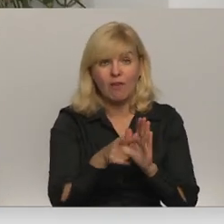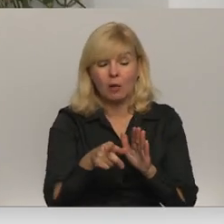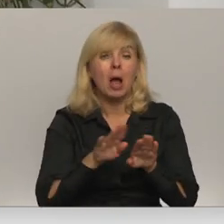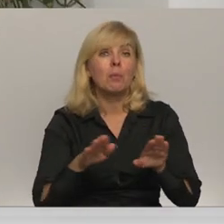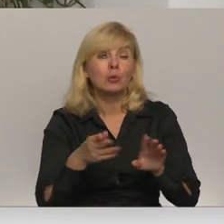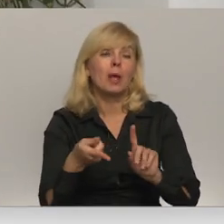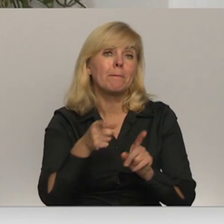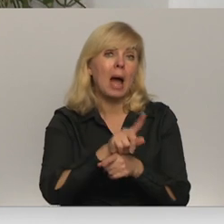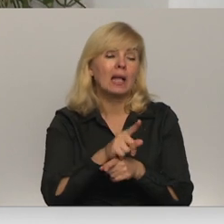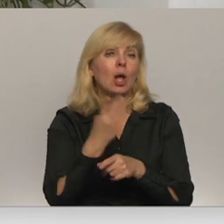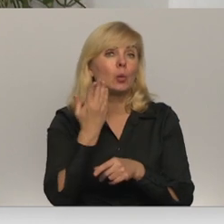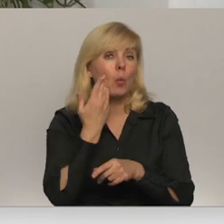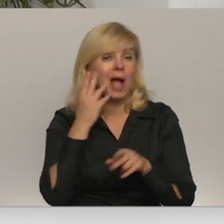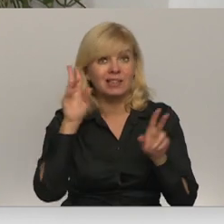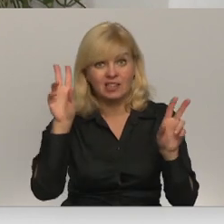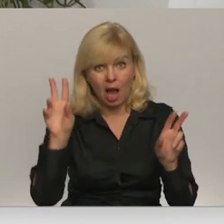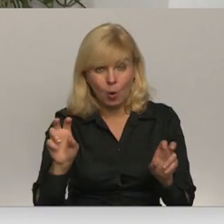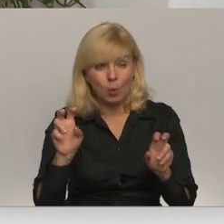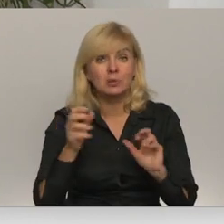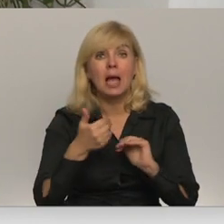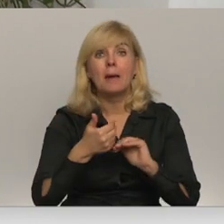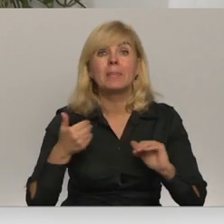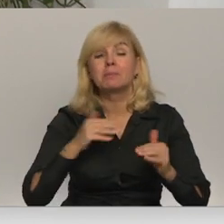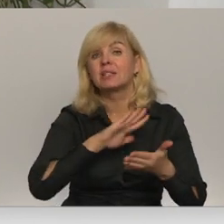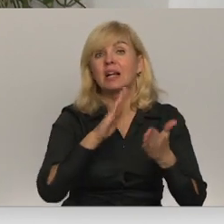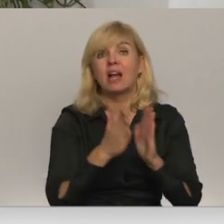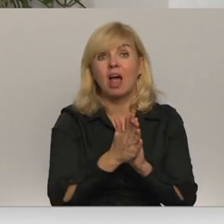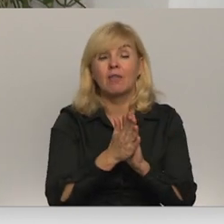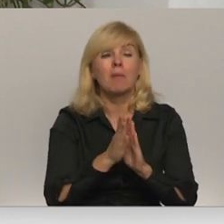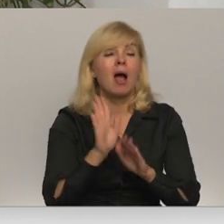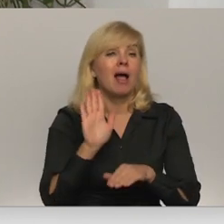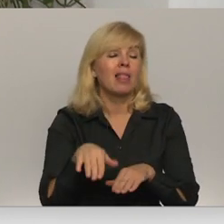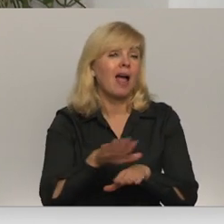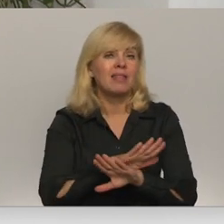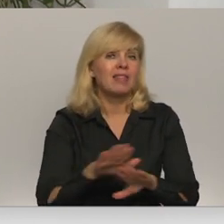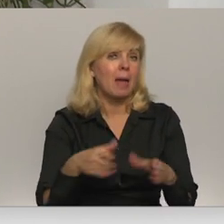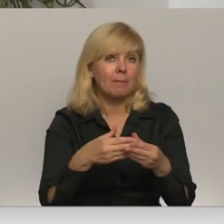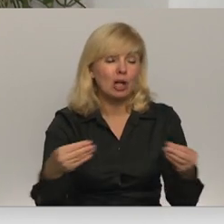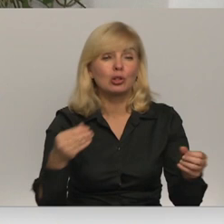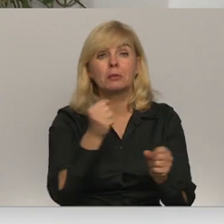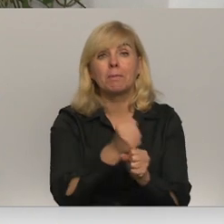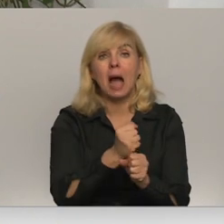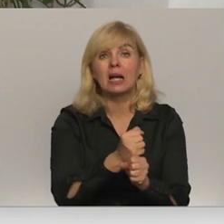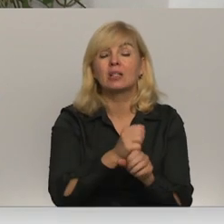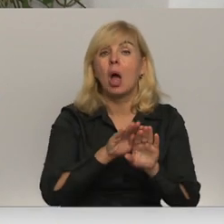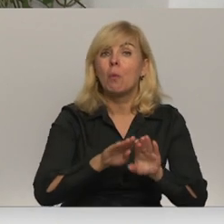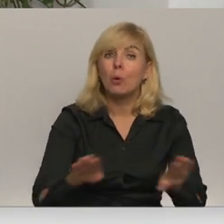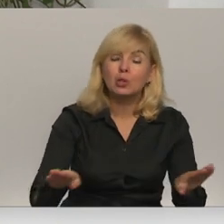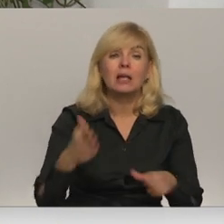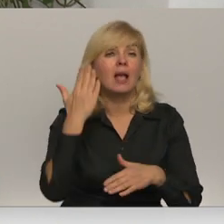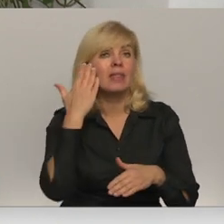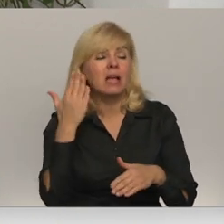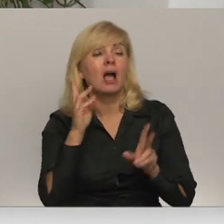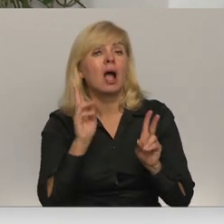savu nosaukumu pirms reformas, lai nepazustu, kā pagasta muzejs, jo mēs nezinājām, kā būs